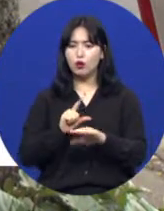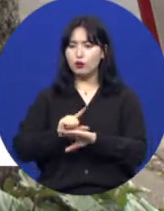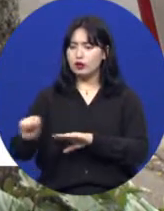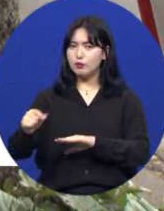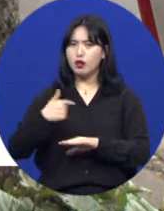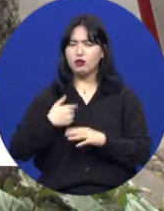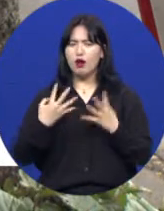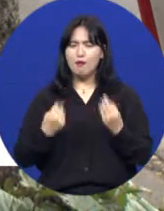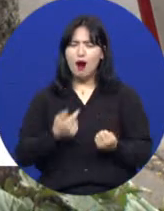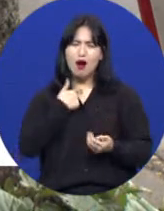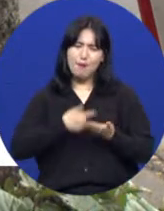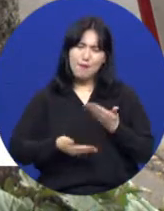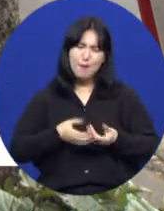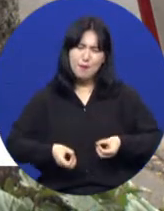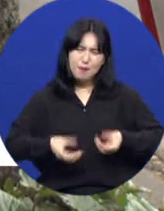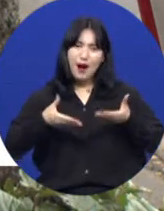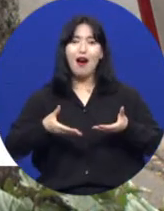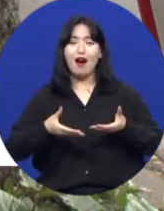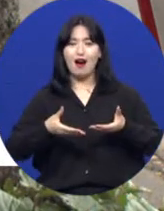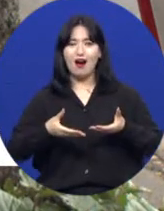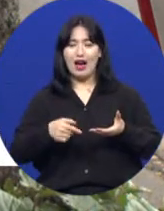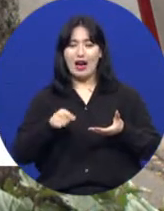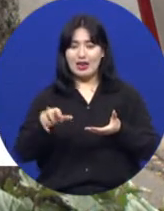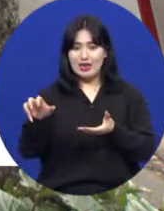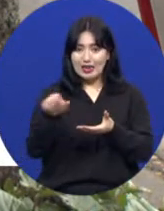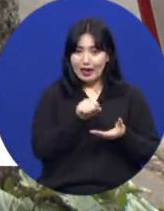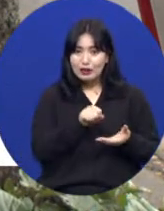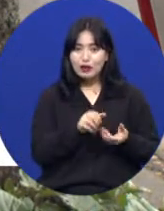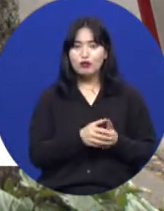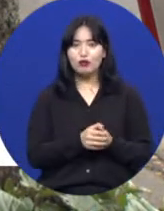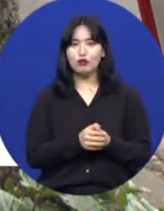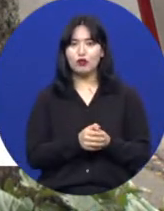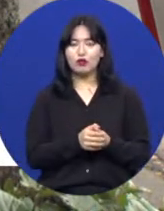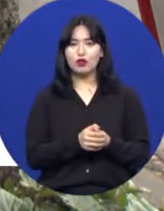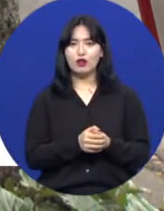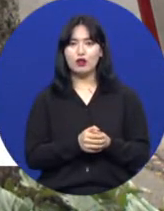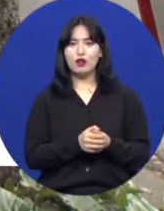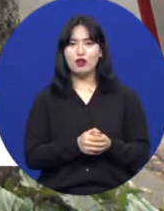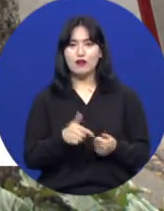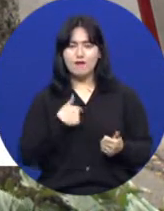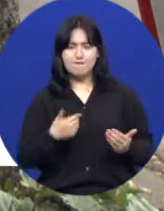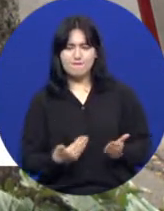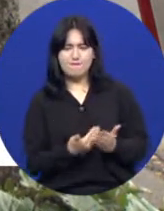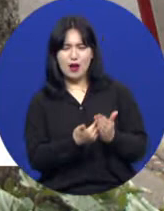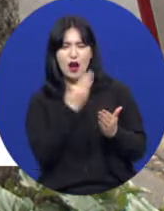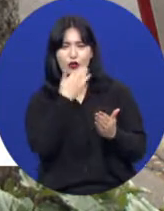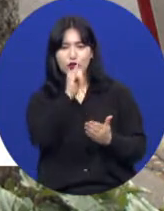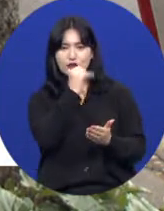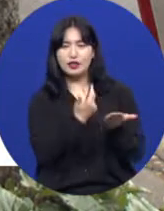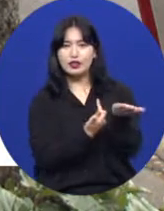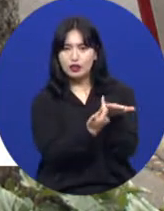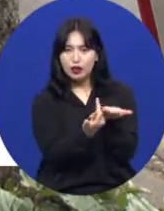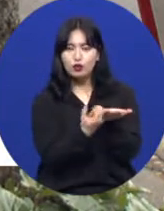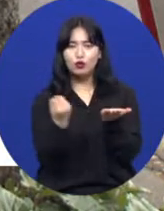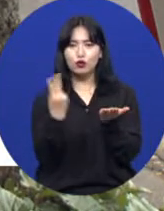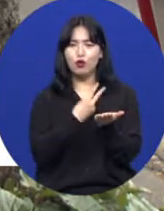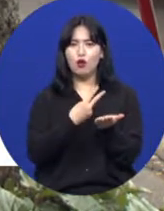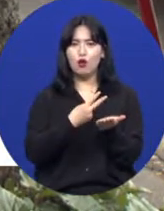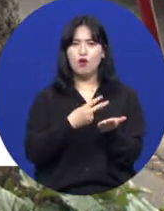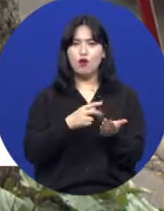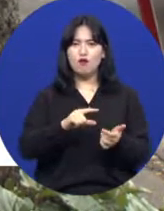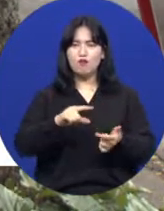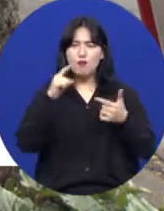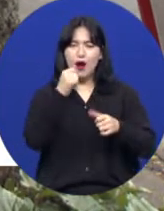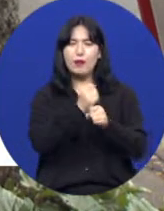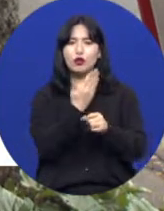제가 많은 경험을 했습니다. 그 경험을 바탕으로 나날이 진화하는 제주와 그리고 명품